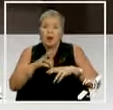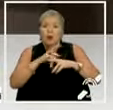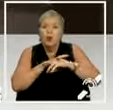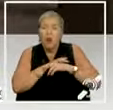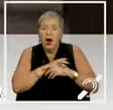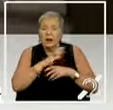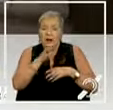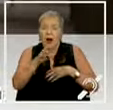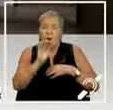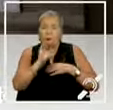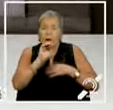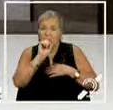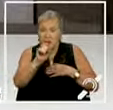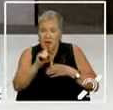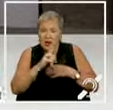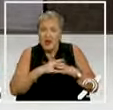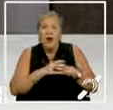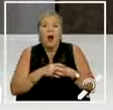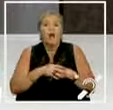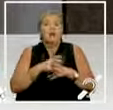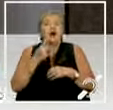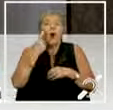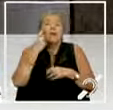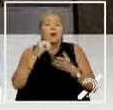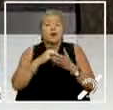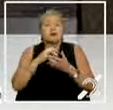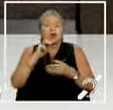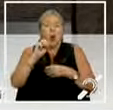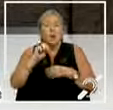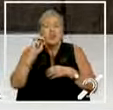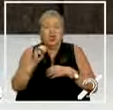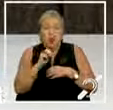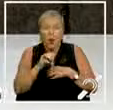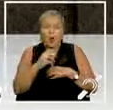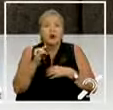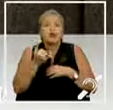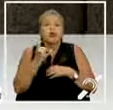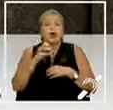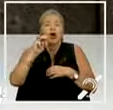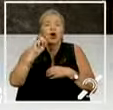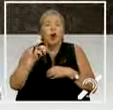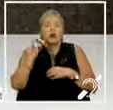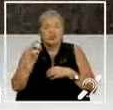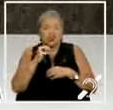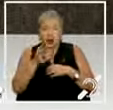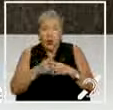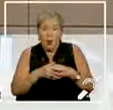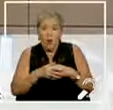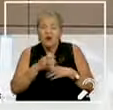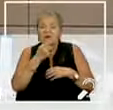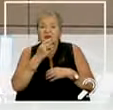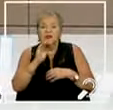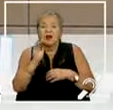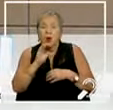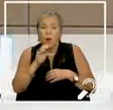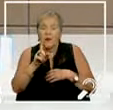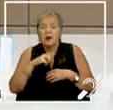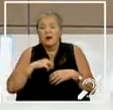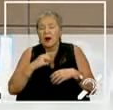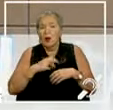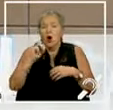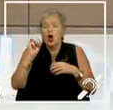a fost acuzată au avut loc între anii 1989 și 1999, iar vârstele copiilor au fost